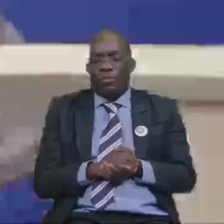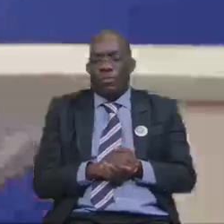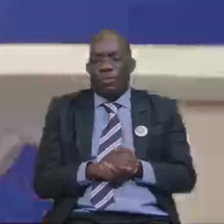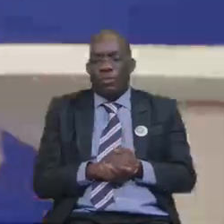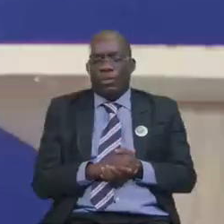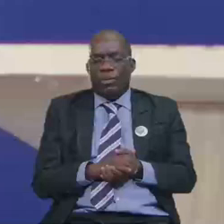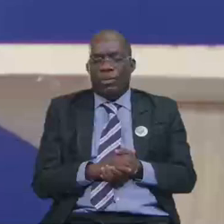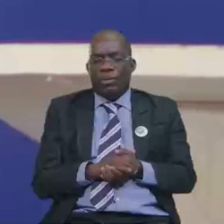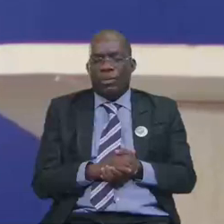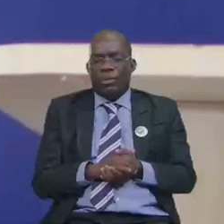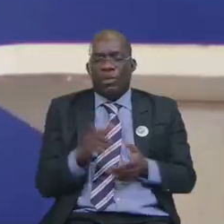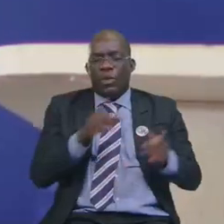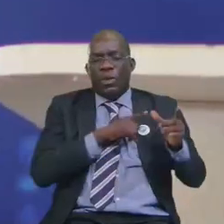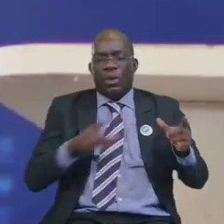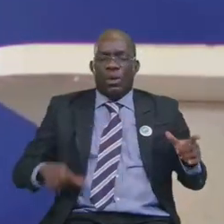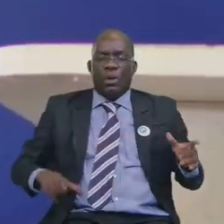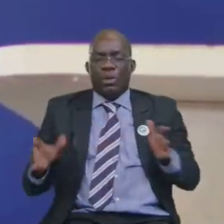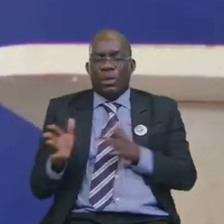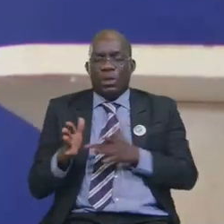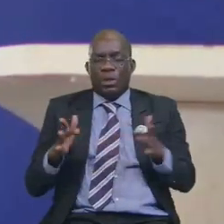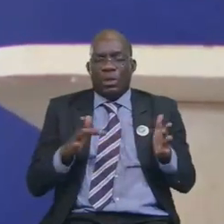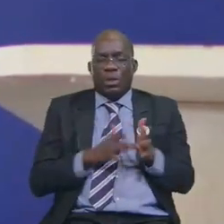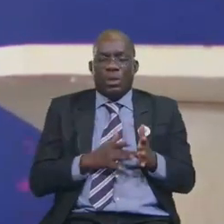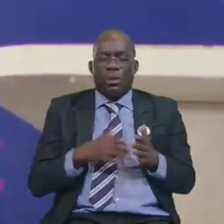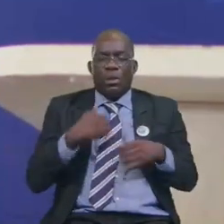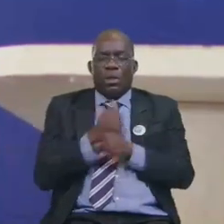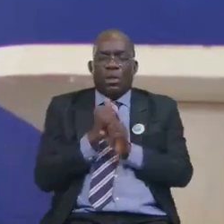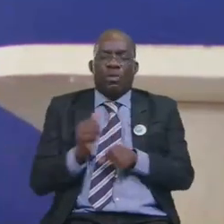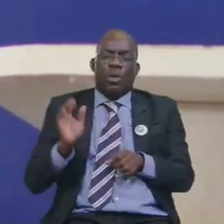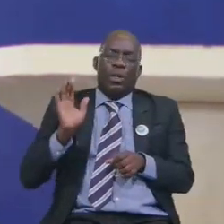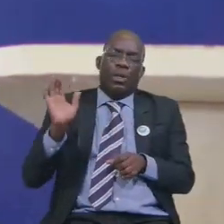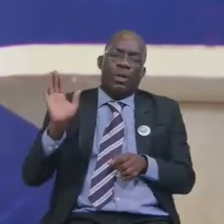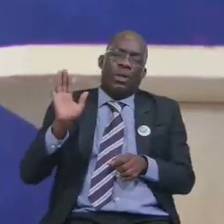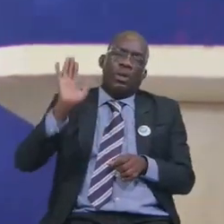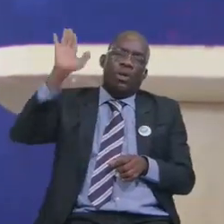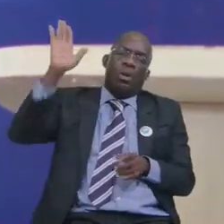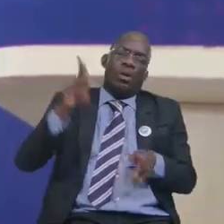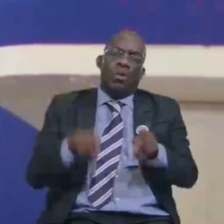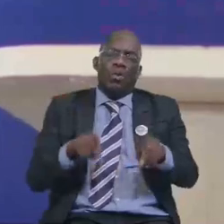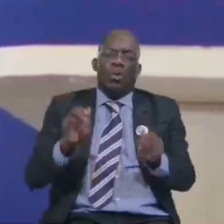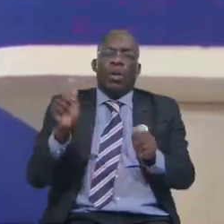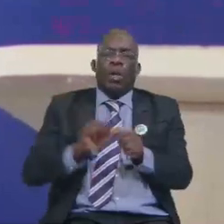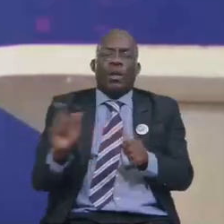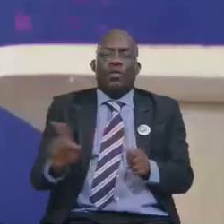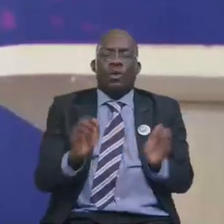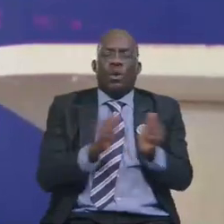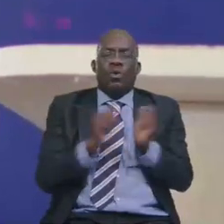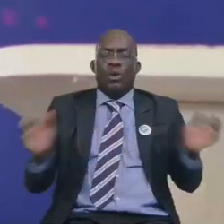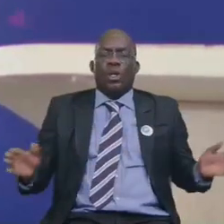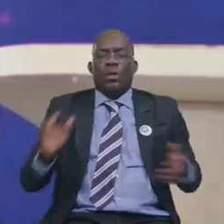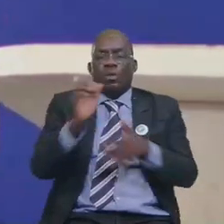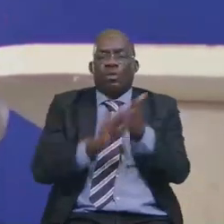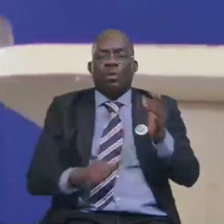Seigneur Jésus que ton peuple chacun sans exception quitte le passé